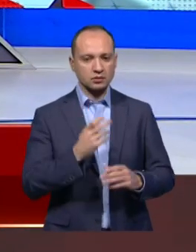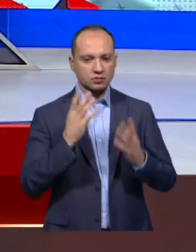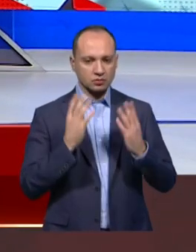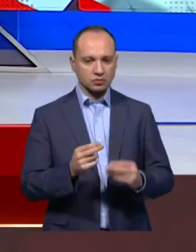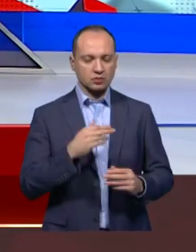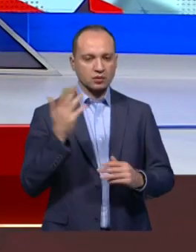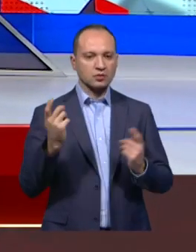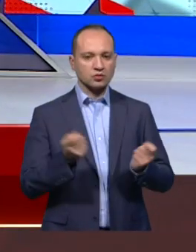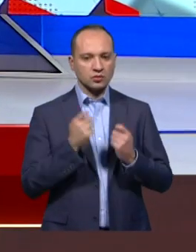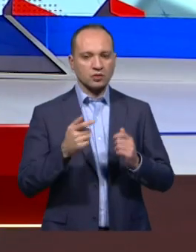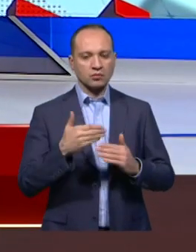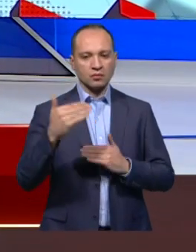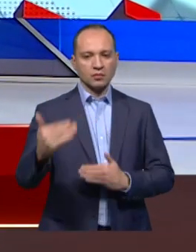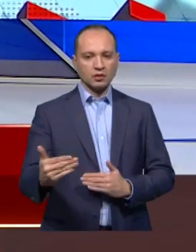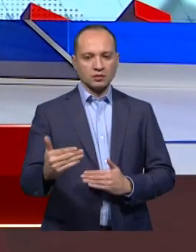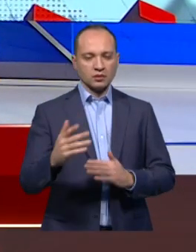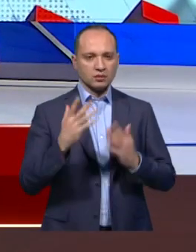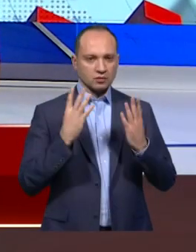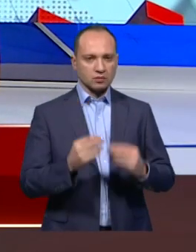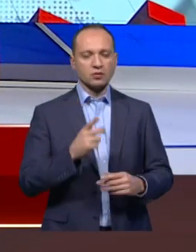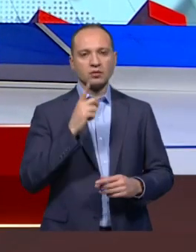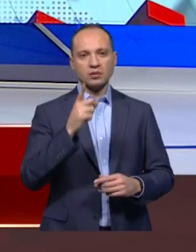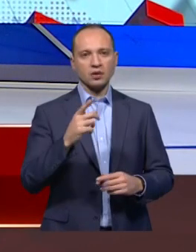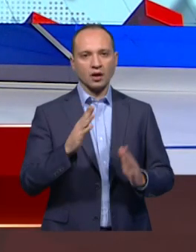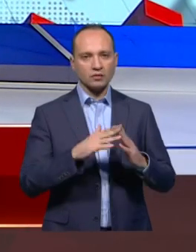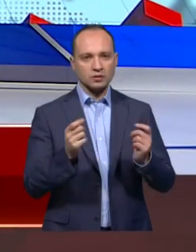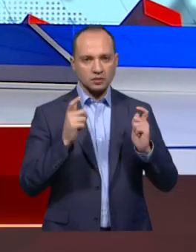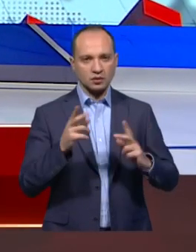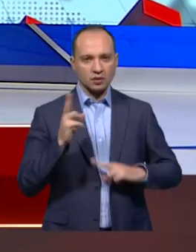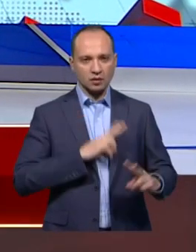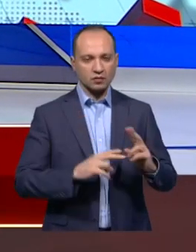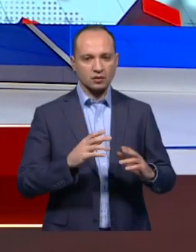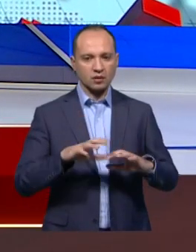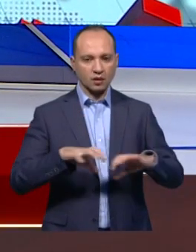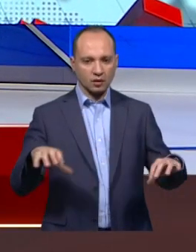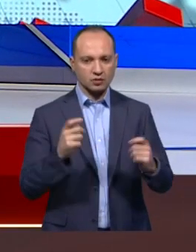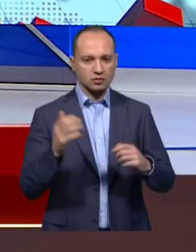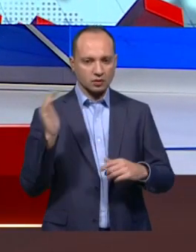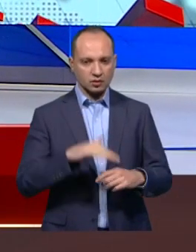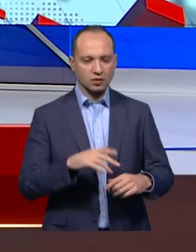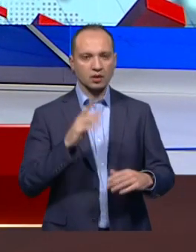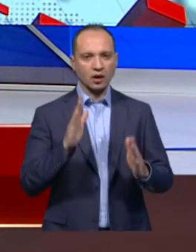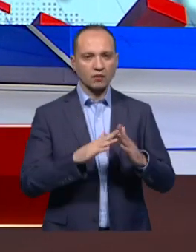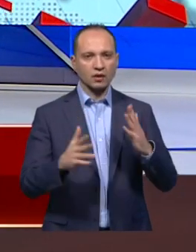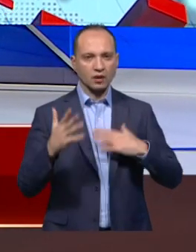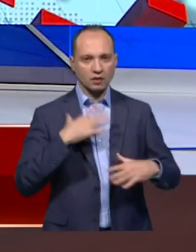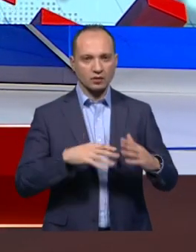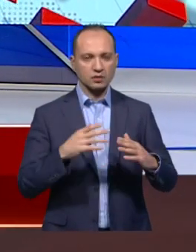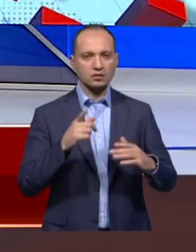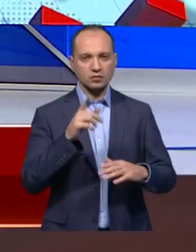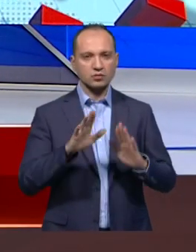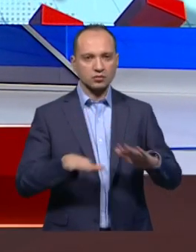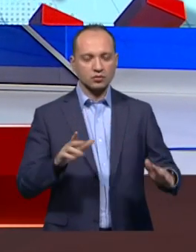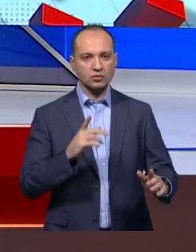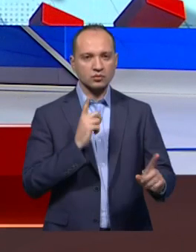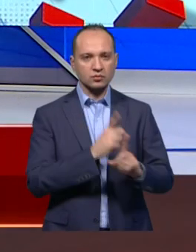önem verin diğer çalışanlarla mesafenizi mutlaka koruyu Efendim Evet kıyafetlerinizi ayırın işten gelince ev kıyafetlerinizi